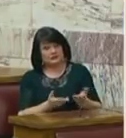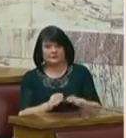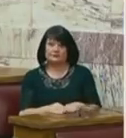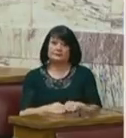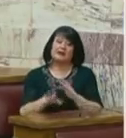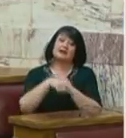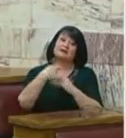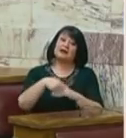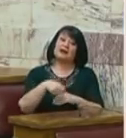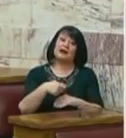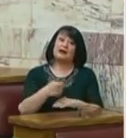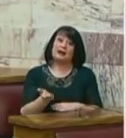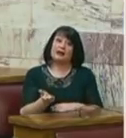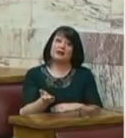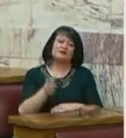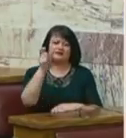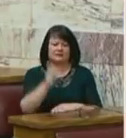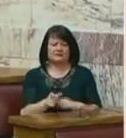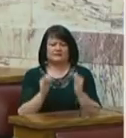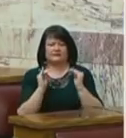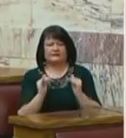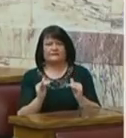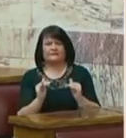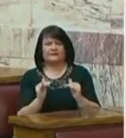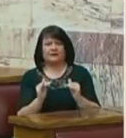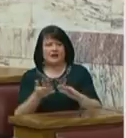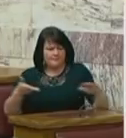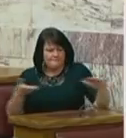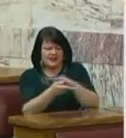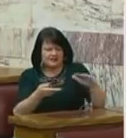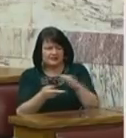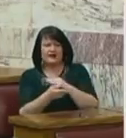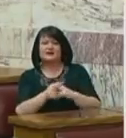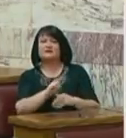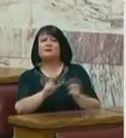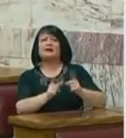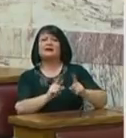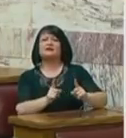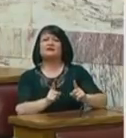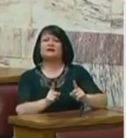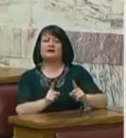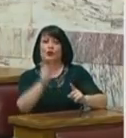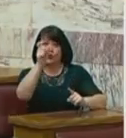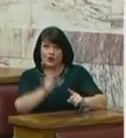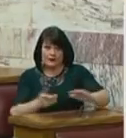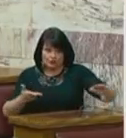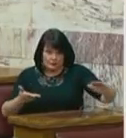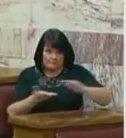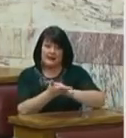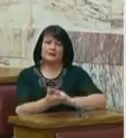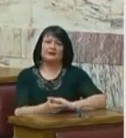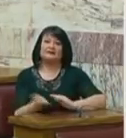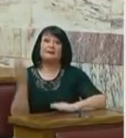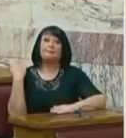εισαγγελέας είναι ο ίδιος μηνυτής συναδέλφων του? Έχει μηνύσει ο ίδιος την